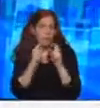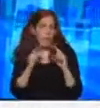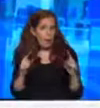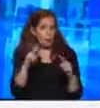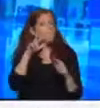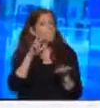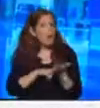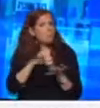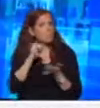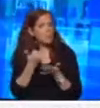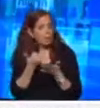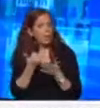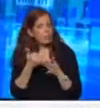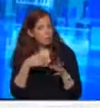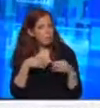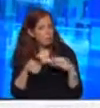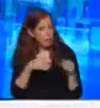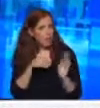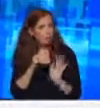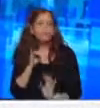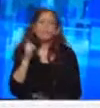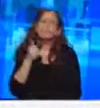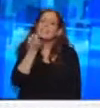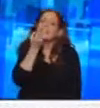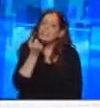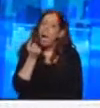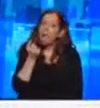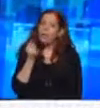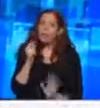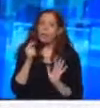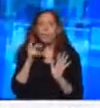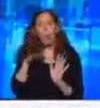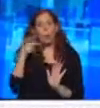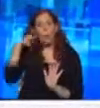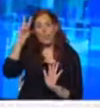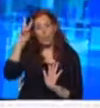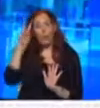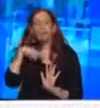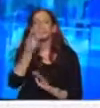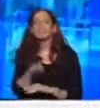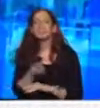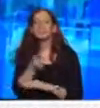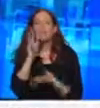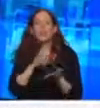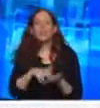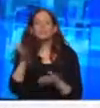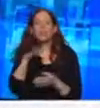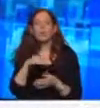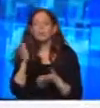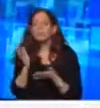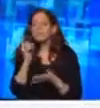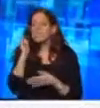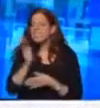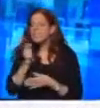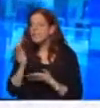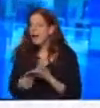כן מתגמש כשהוא רוצה. אז אני ליטל יהיה קצת פחות פוליטיקלי קורקט, ואני אגיד שבגץ בעוד פסיקה מרושעת ונבזית כלפי